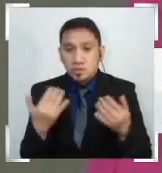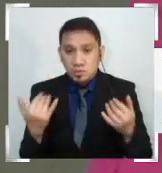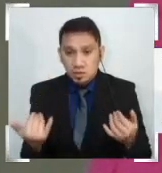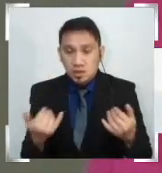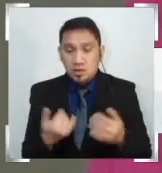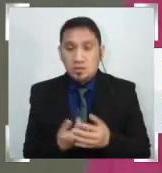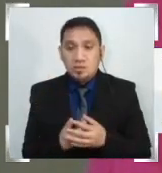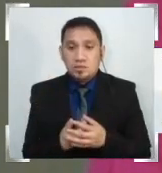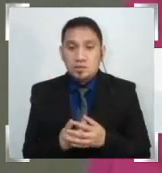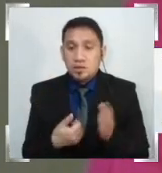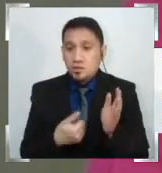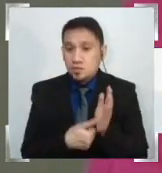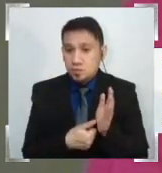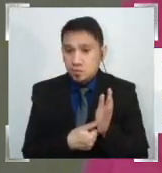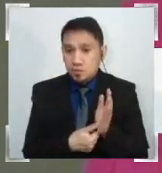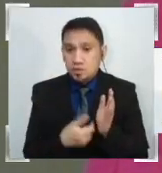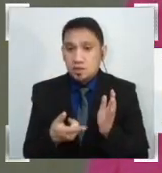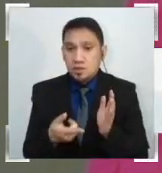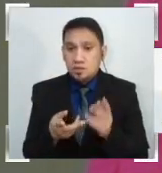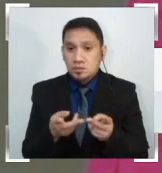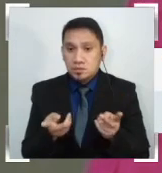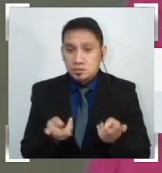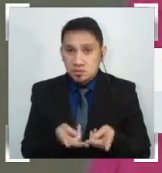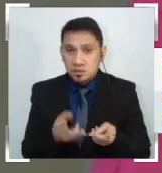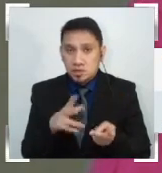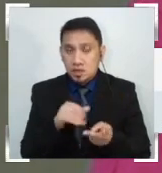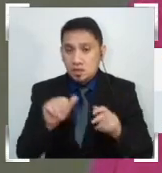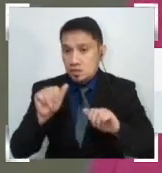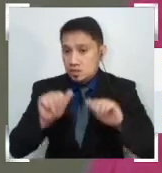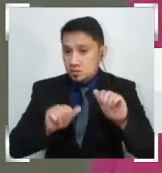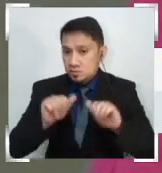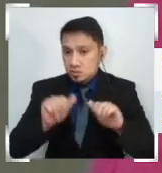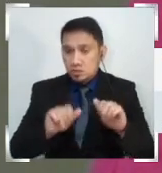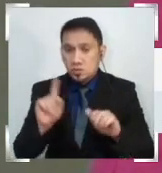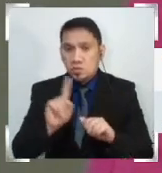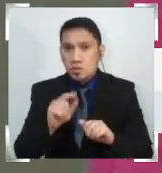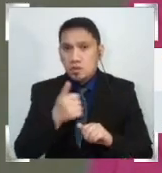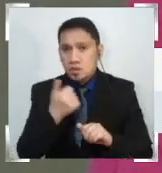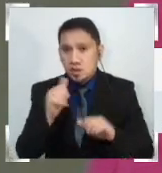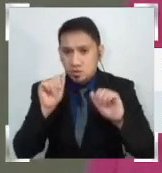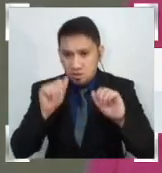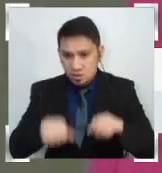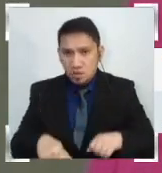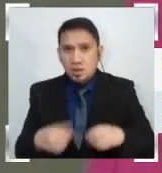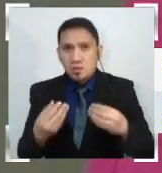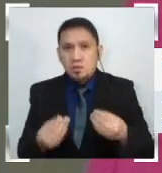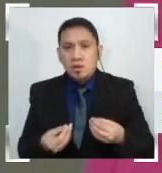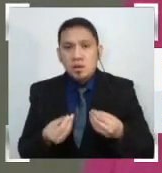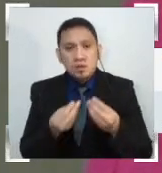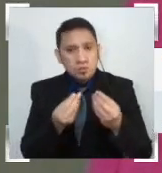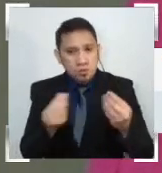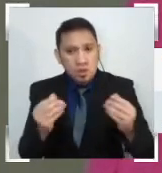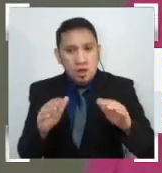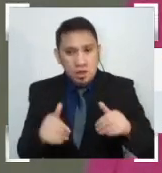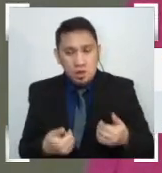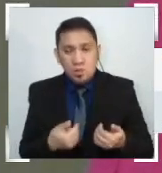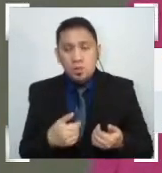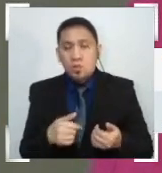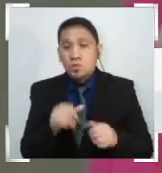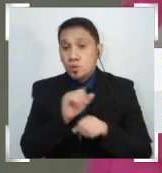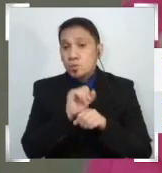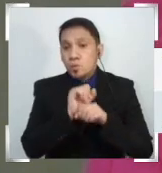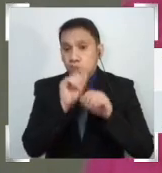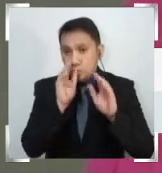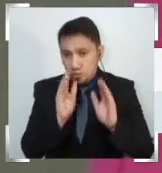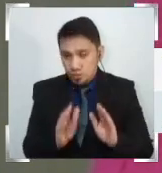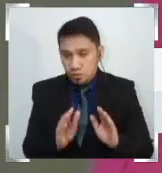voting places and to assess what other interventions may be given insofar as the BPO